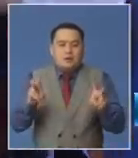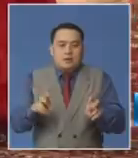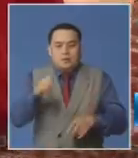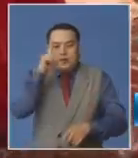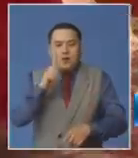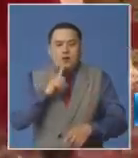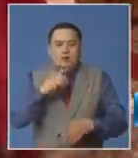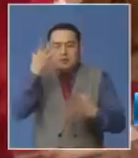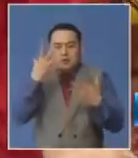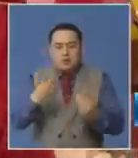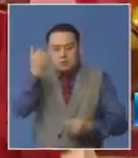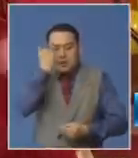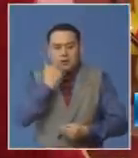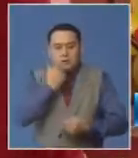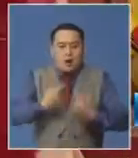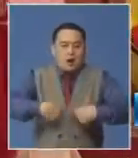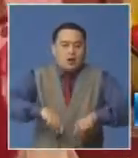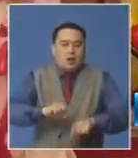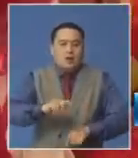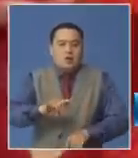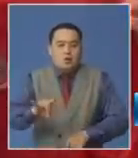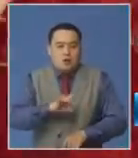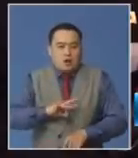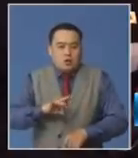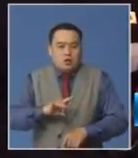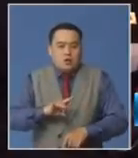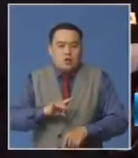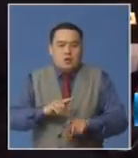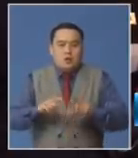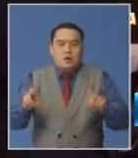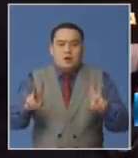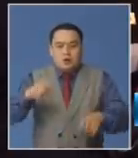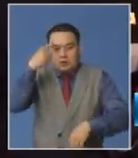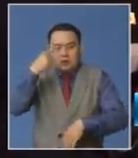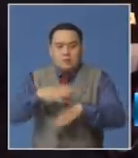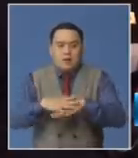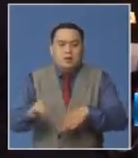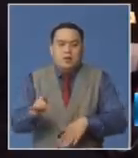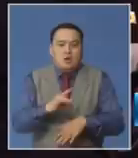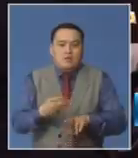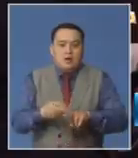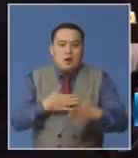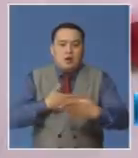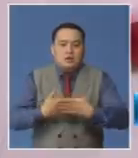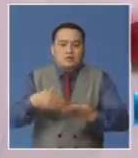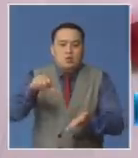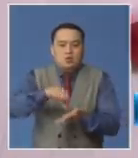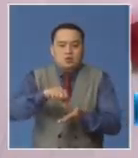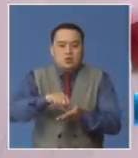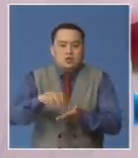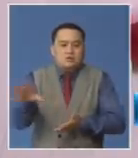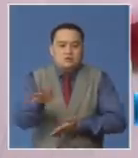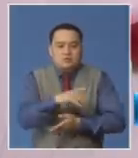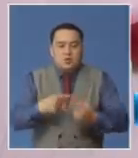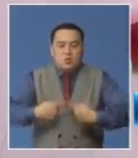дня благодарности была организована балла кольском районе под эгидой акимата региона в этом активное участие приняли все